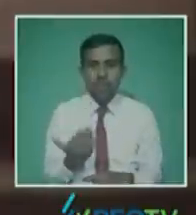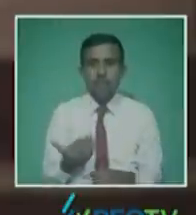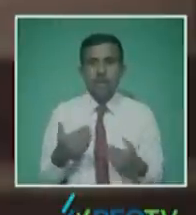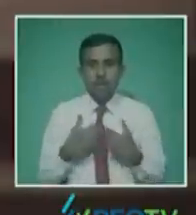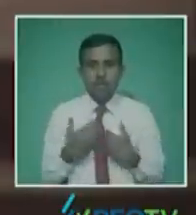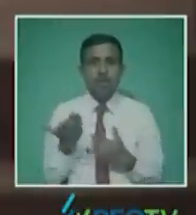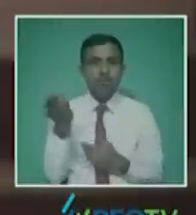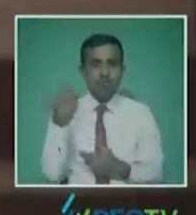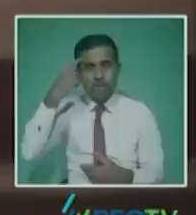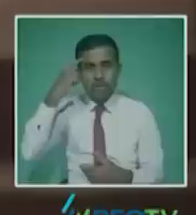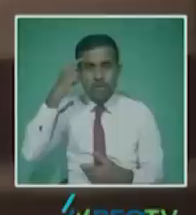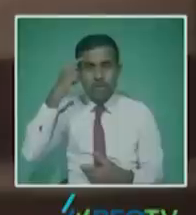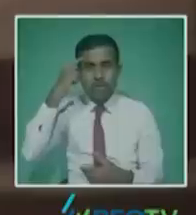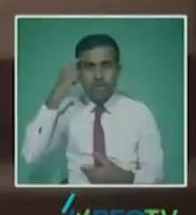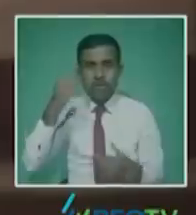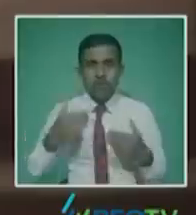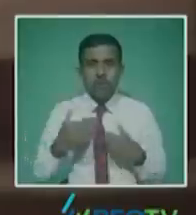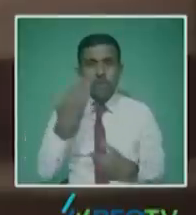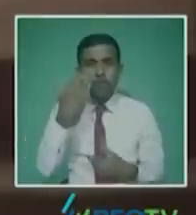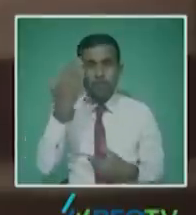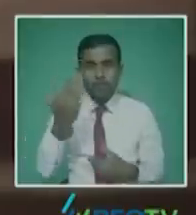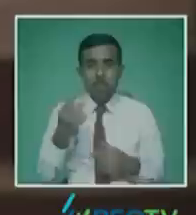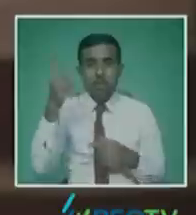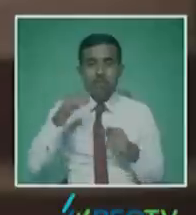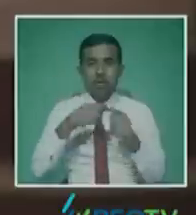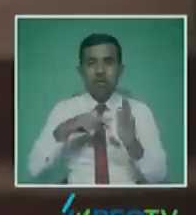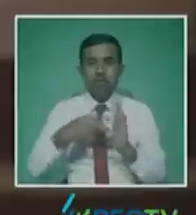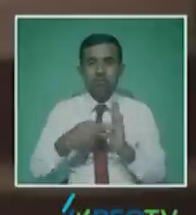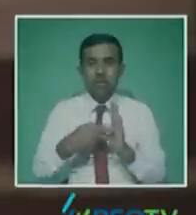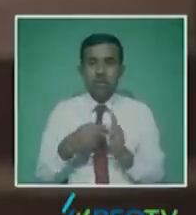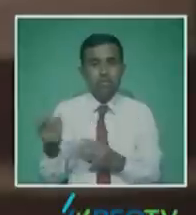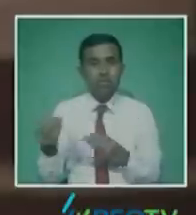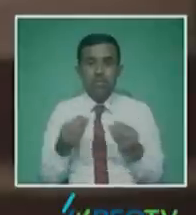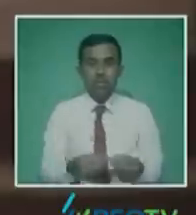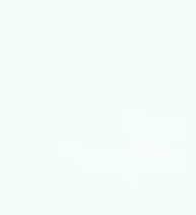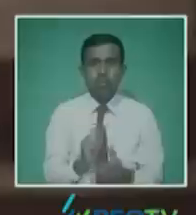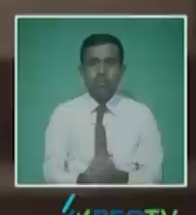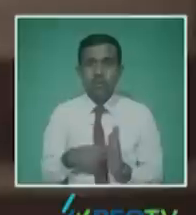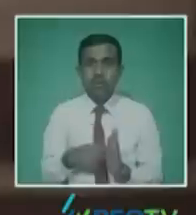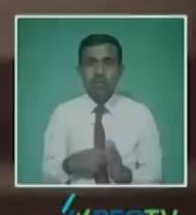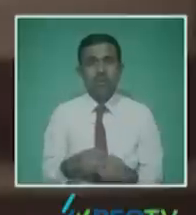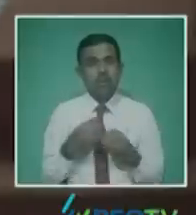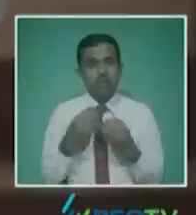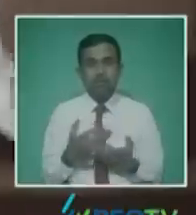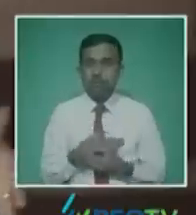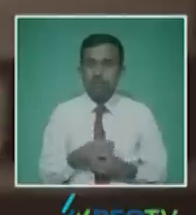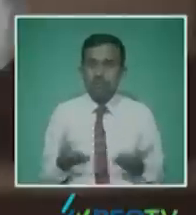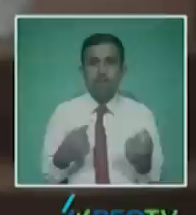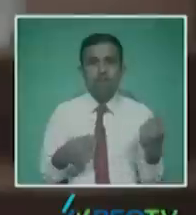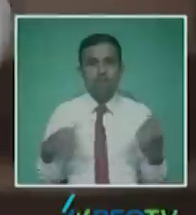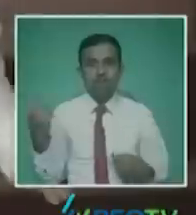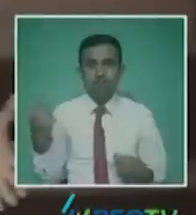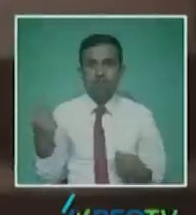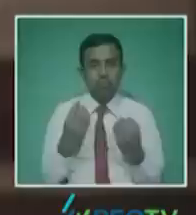හිටියන්නේ පහුගිය දවස්වල යුවරජ කෙනෙක් මට මැවිලා පේනවා අර වගේ ව්‍යාපෘතියක් මේ කුමාරයාට අහුණා නම් කොහොමද වියේද කියලා. ඒවනම් මේ රට විකුණලා මේ